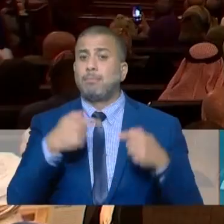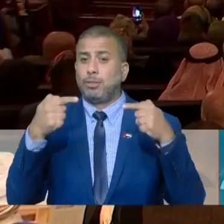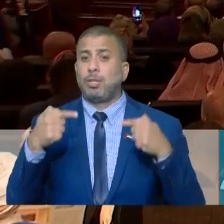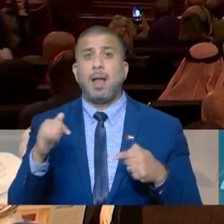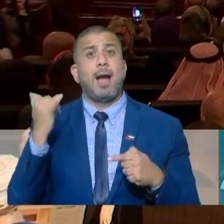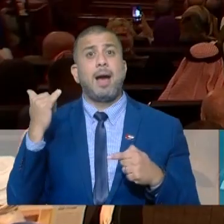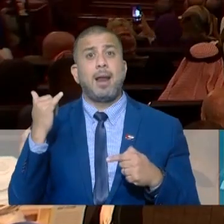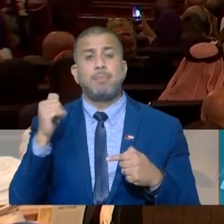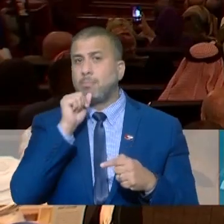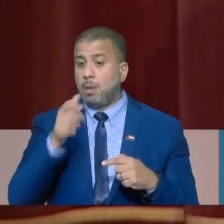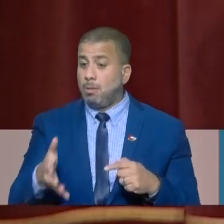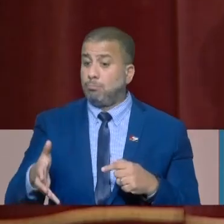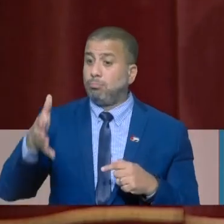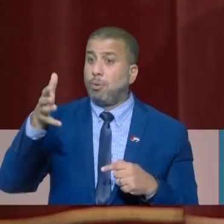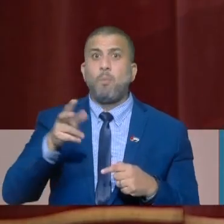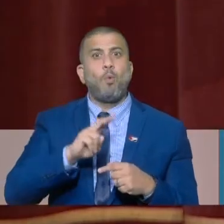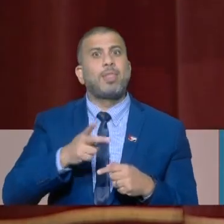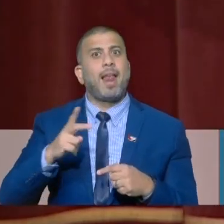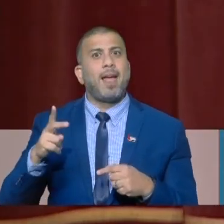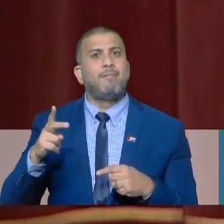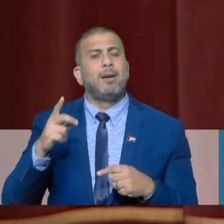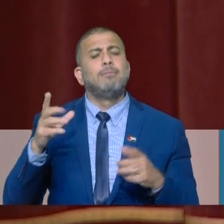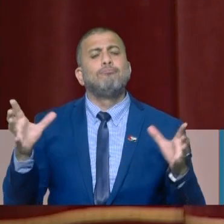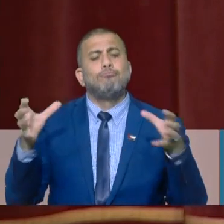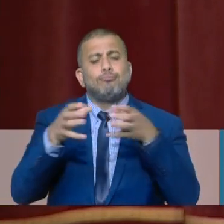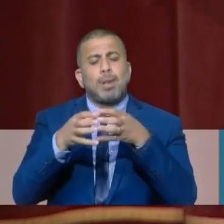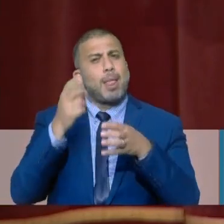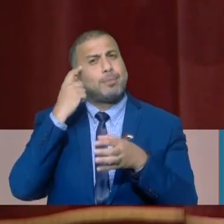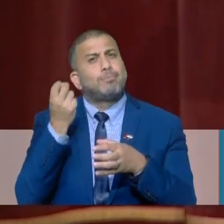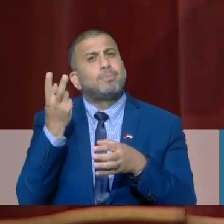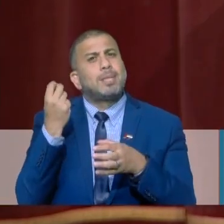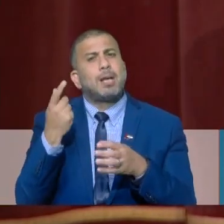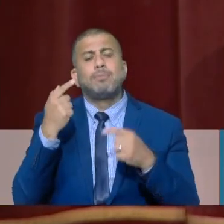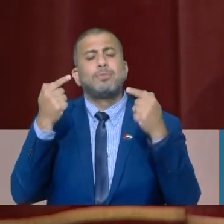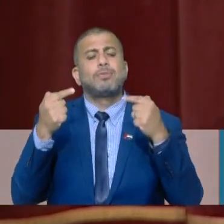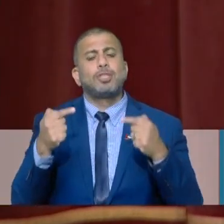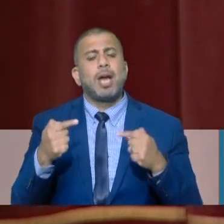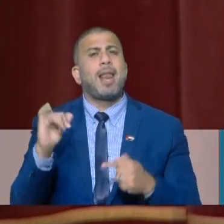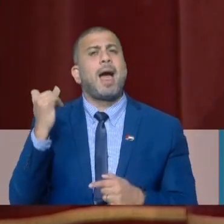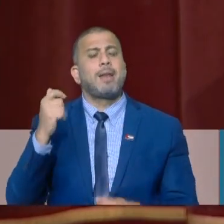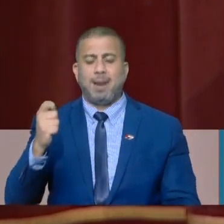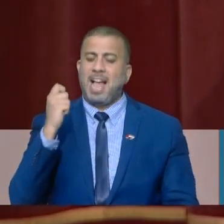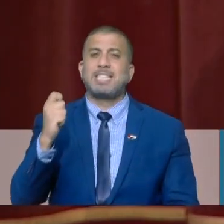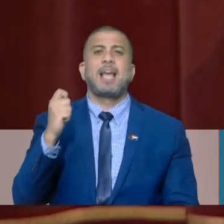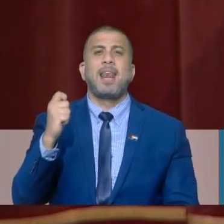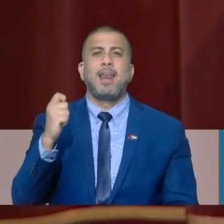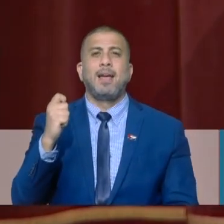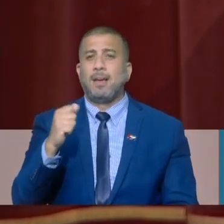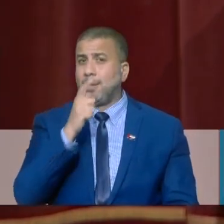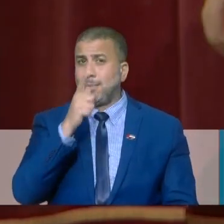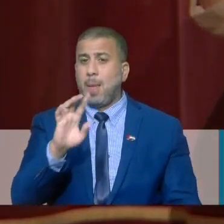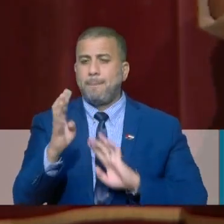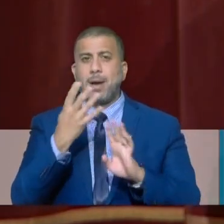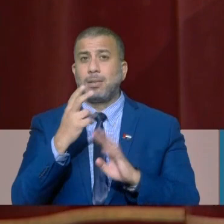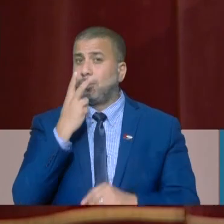عربيه مثلت اجيالا مختلفه وجمعها الابداع على انتاج الشعر العربي الاصيل واشار الى